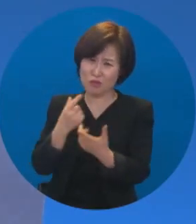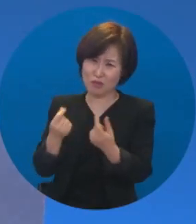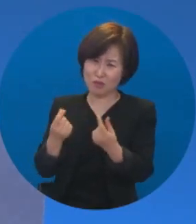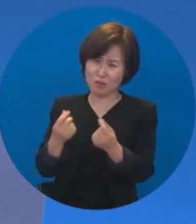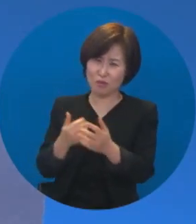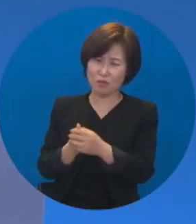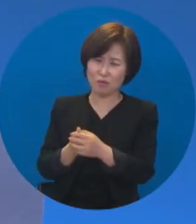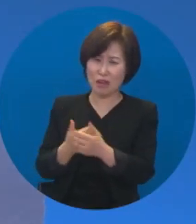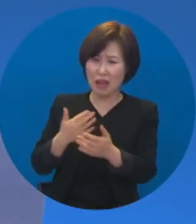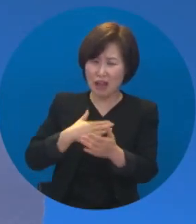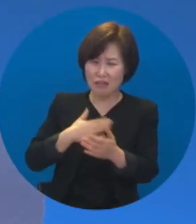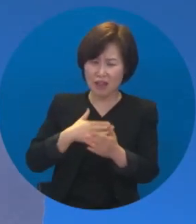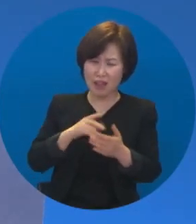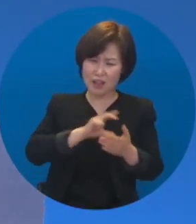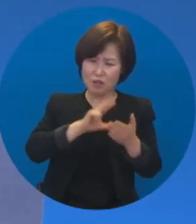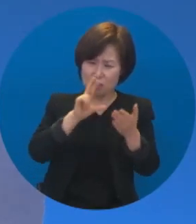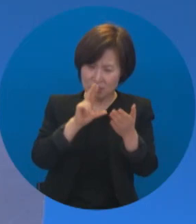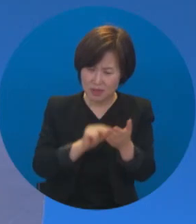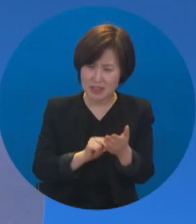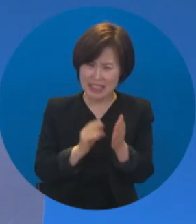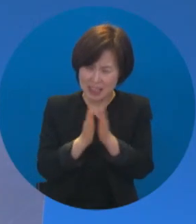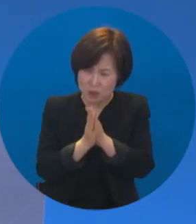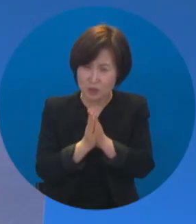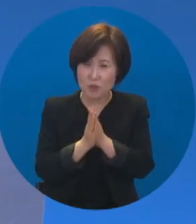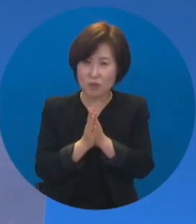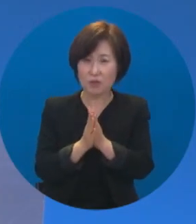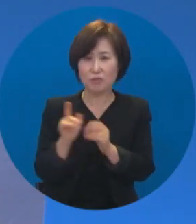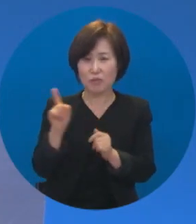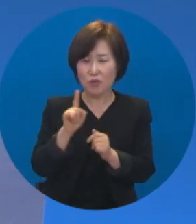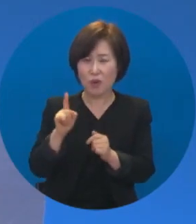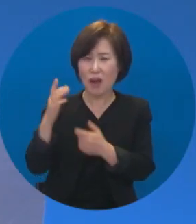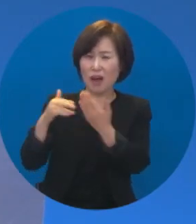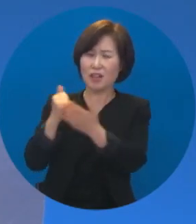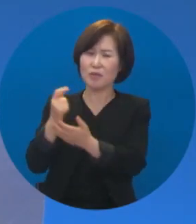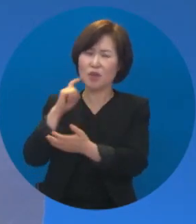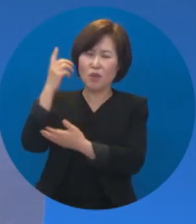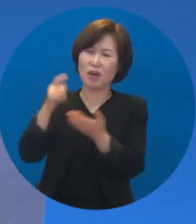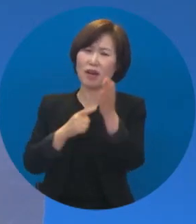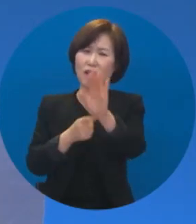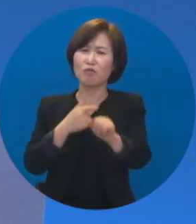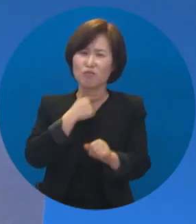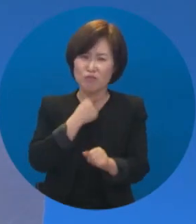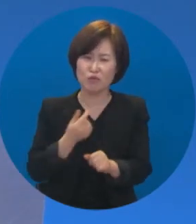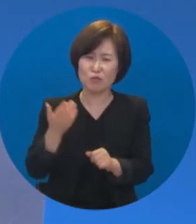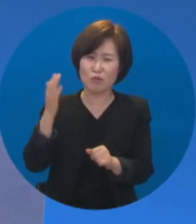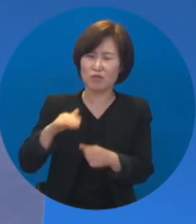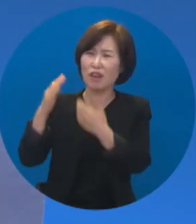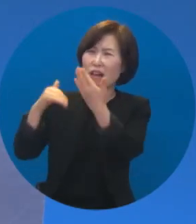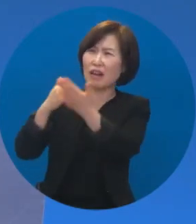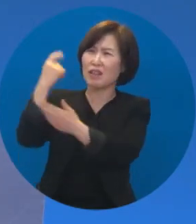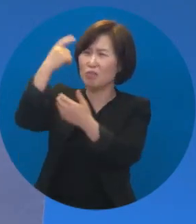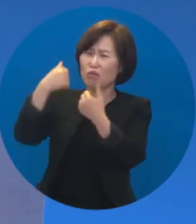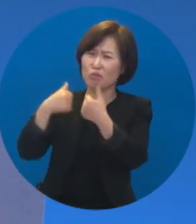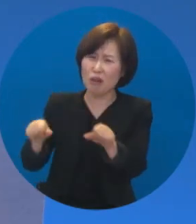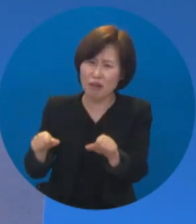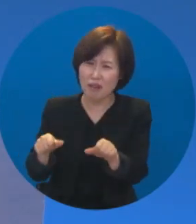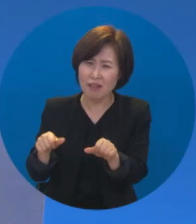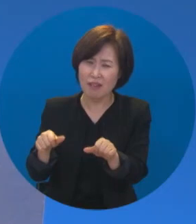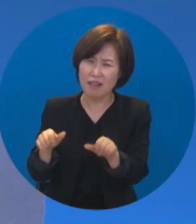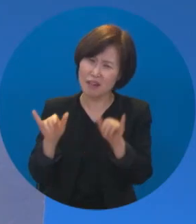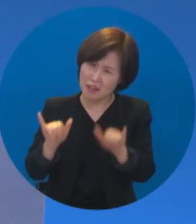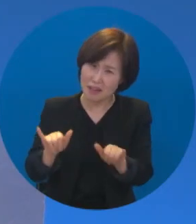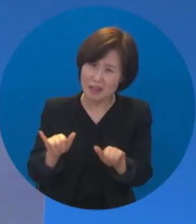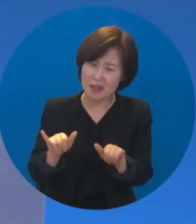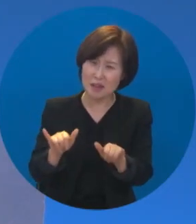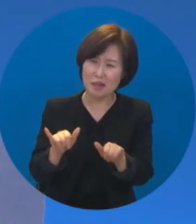영광이 드러나는 것이었는데 나 때문에 주님의 영광이 구겨지는 것만 같고 그런 감정을 느끼곤